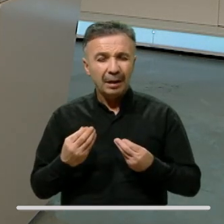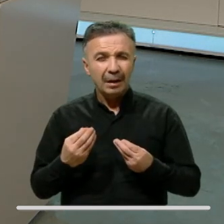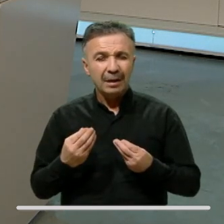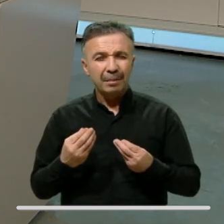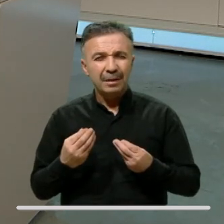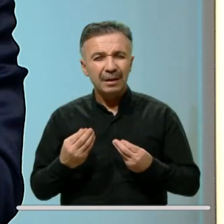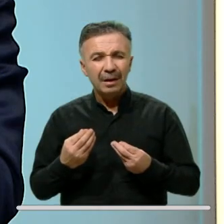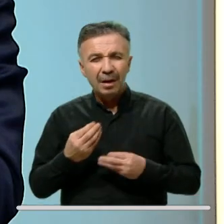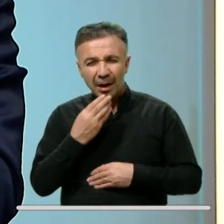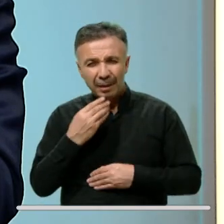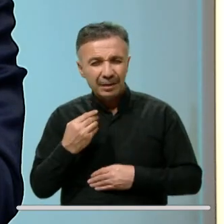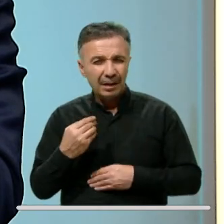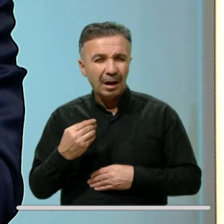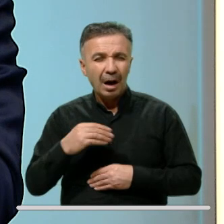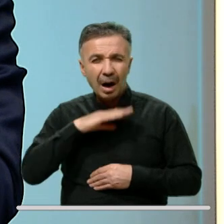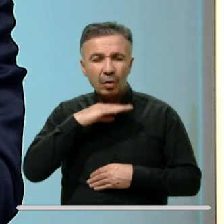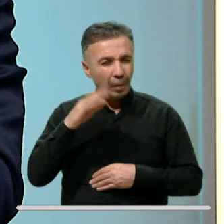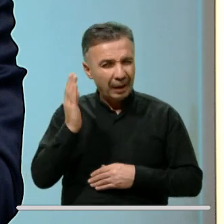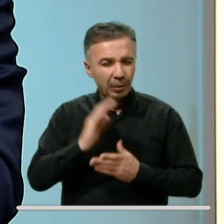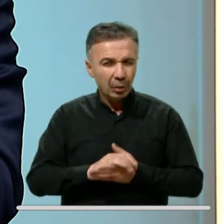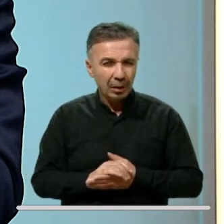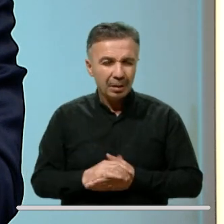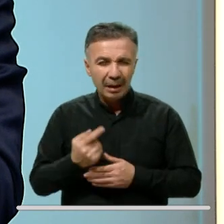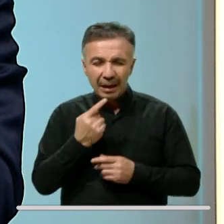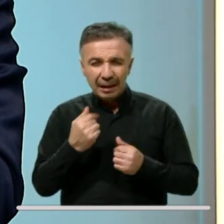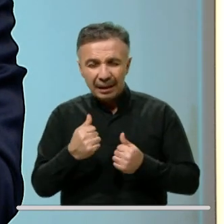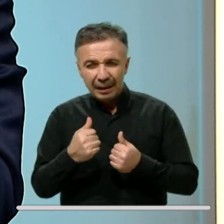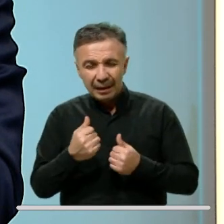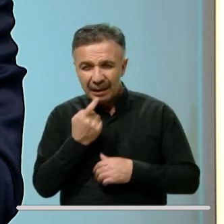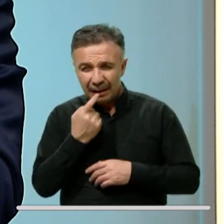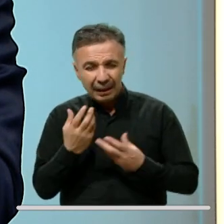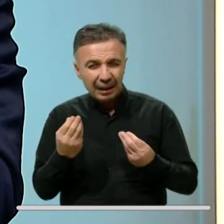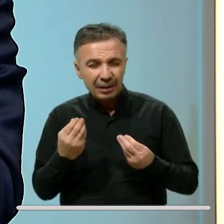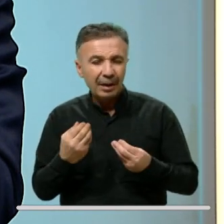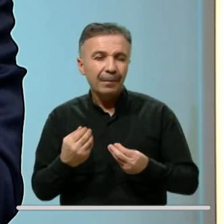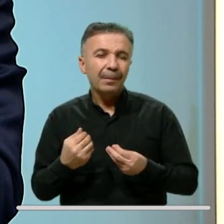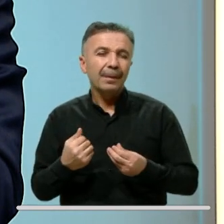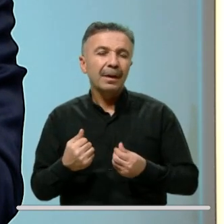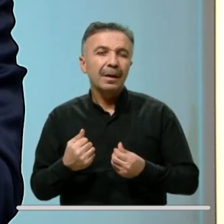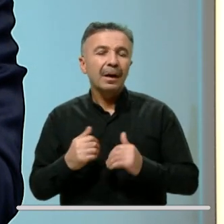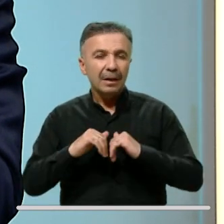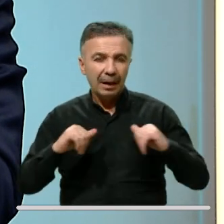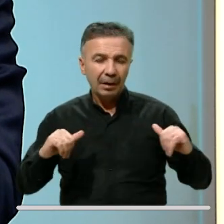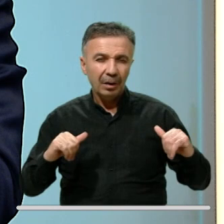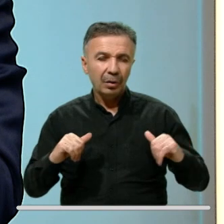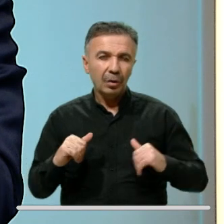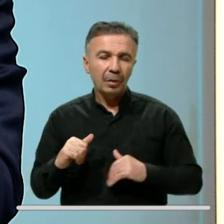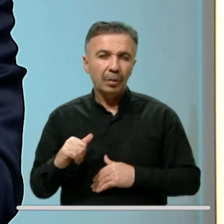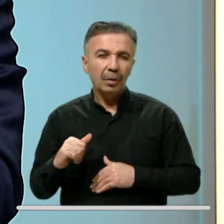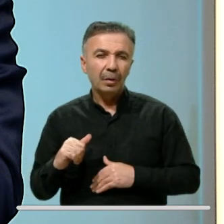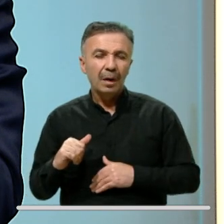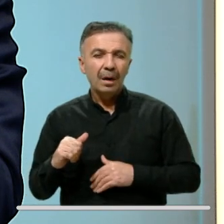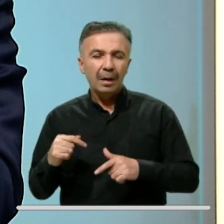falan gidiyorlar. Yıllarca belki ayrı kalıyorlar. Evet. Nafakalarını gönderiyorlar. Hani herhangi bir sorun